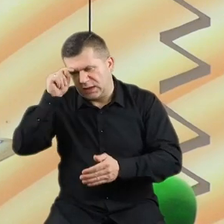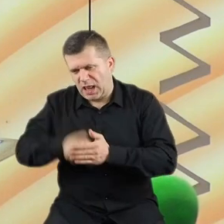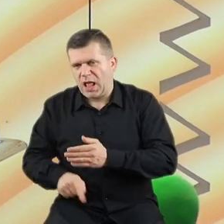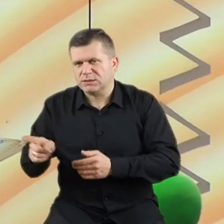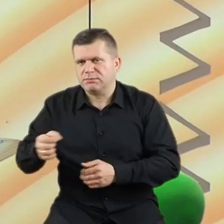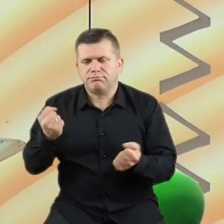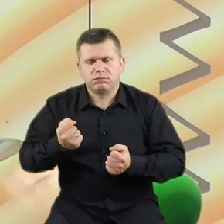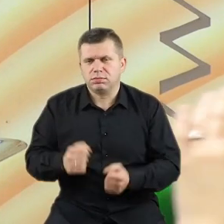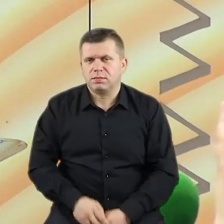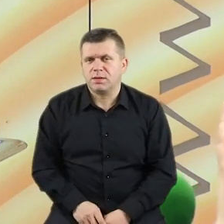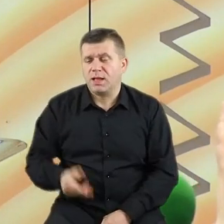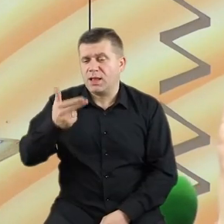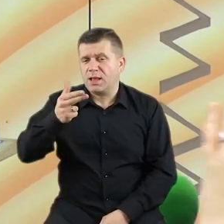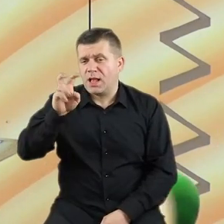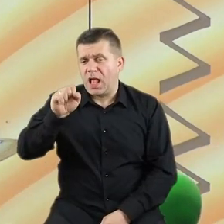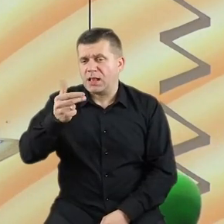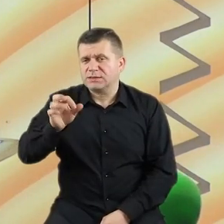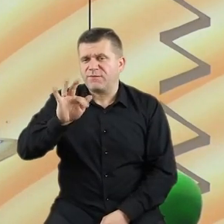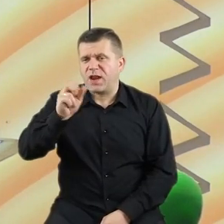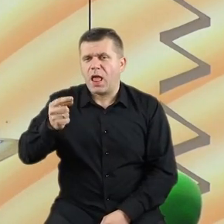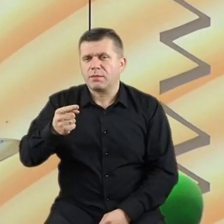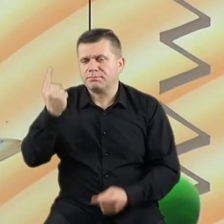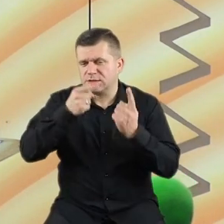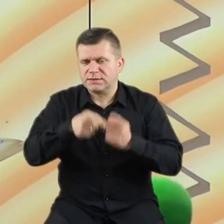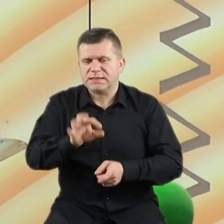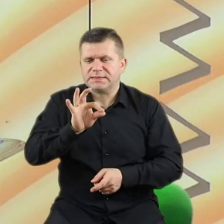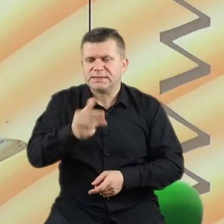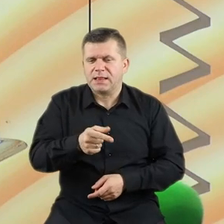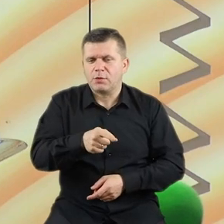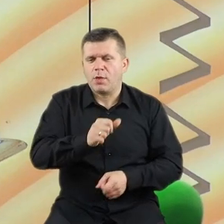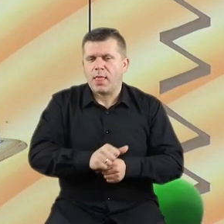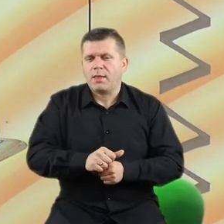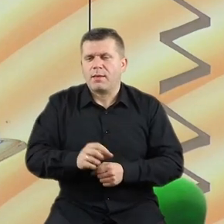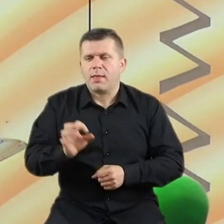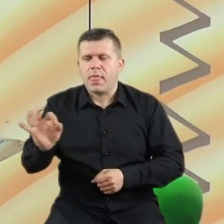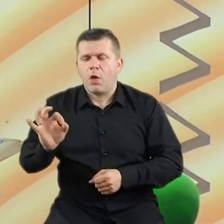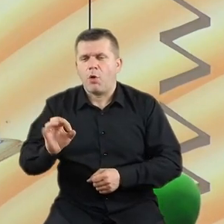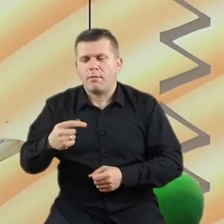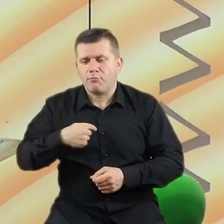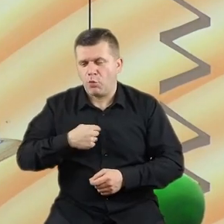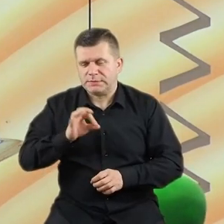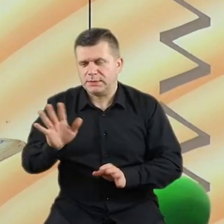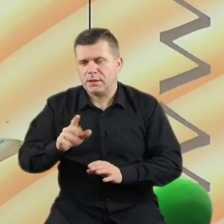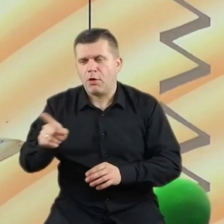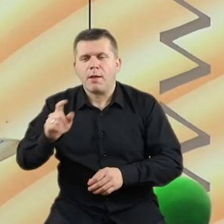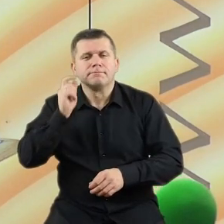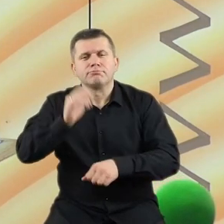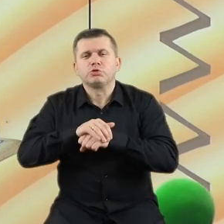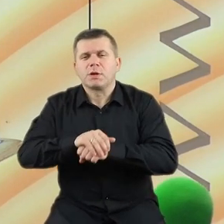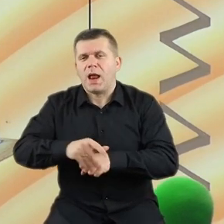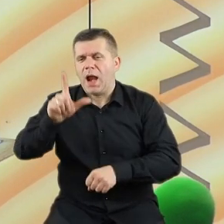i Hans Frank uważał, że Niklas jest synem jego najlepszego przyjaciela